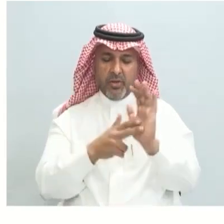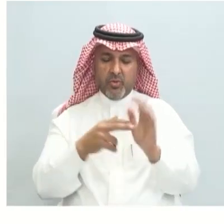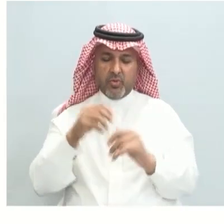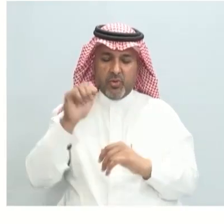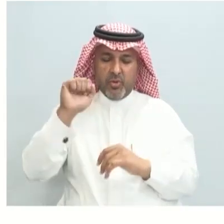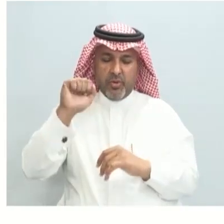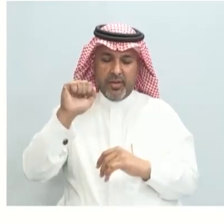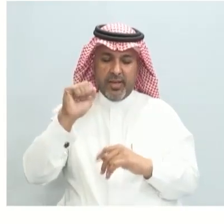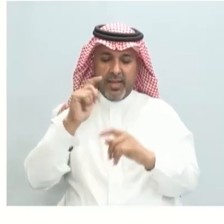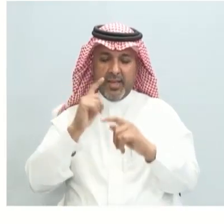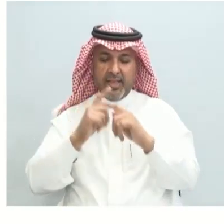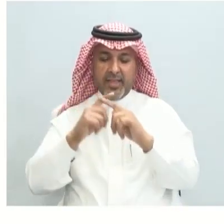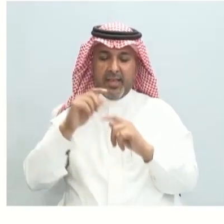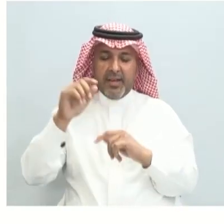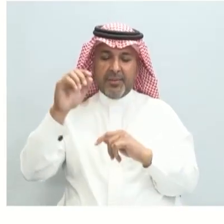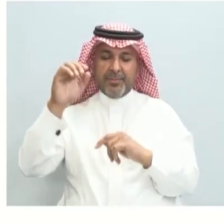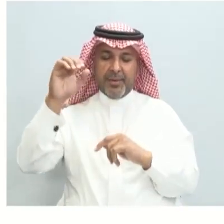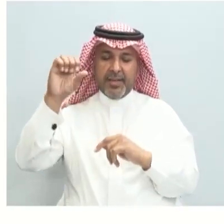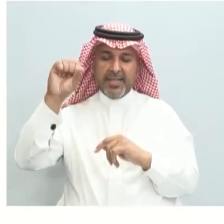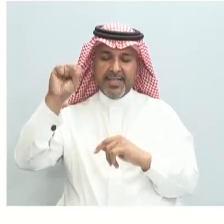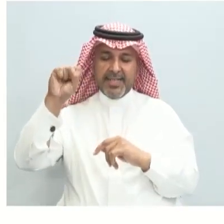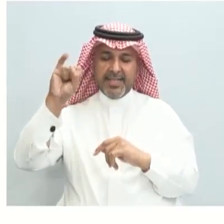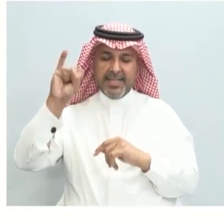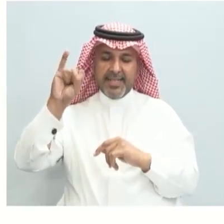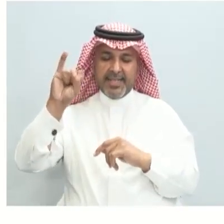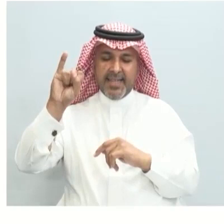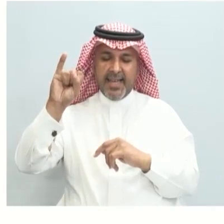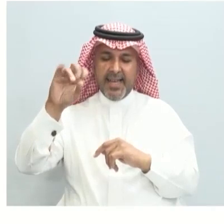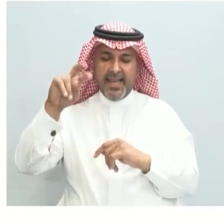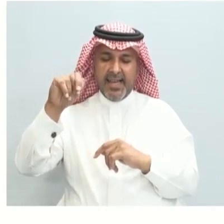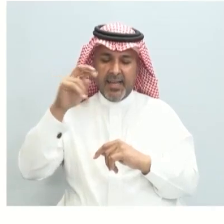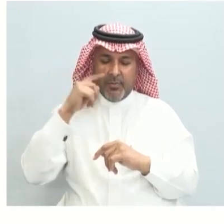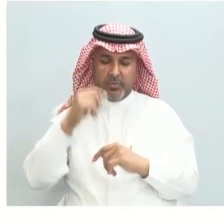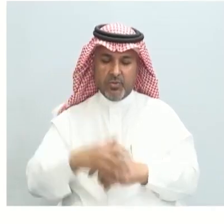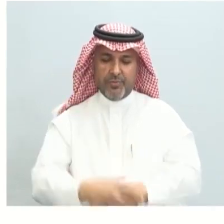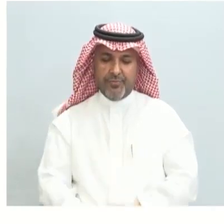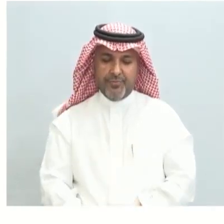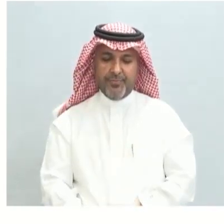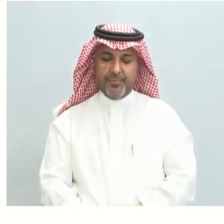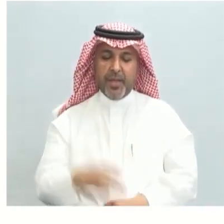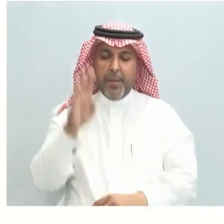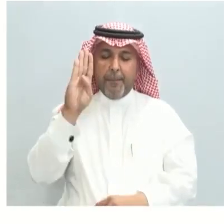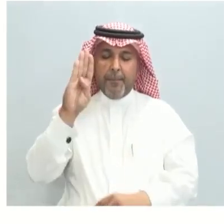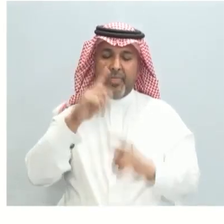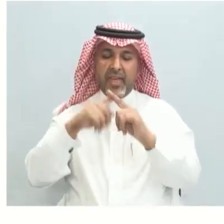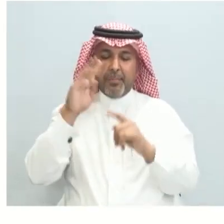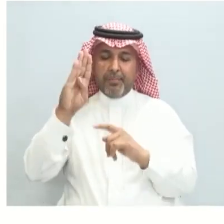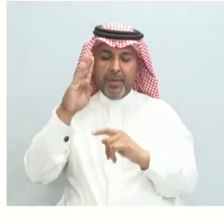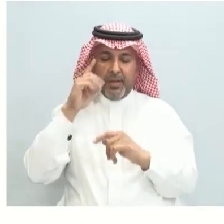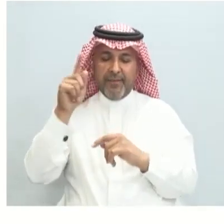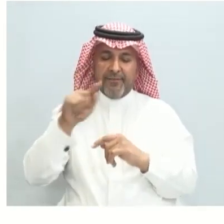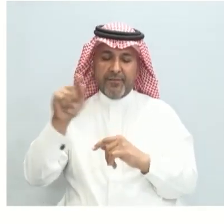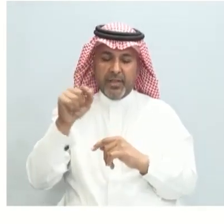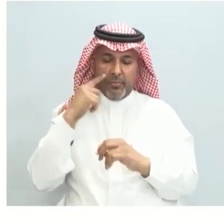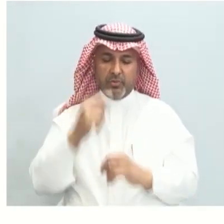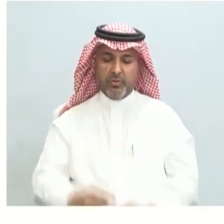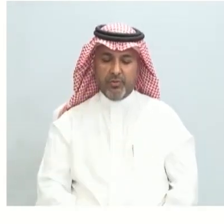ساين بي لثيتا، بالنسبة للاي معروفة بالنسبة لي أنها تساوي واحد لأنها قالك ايش؟ افرض أن السعة وحدة